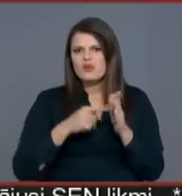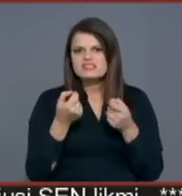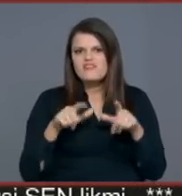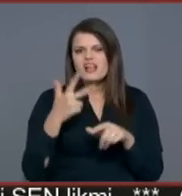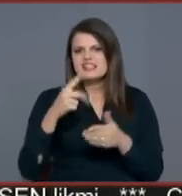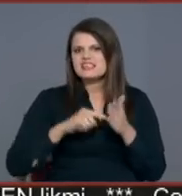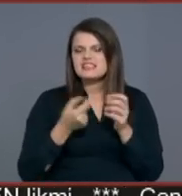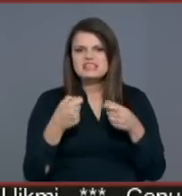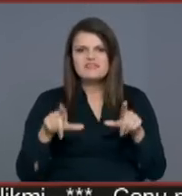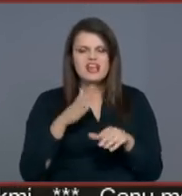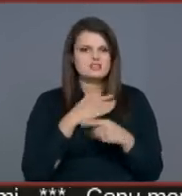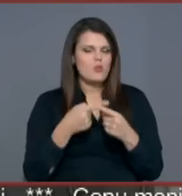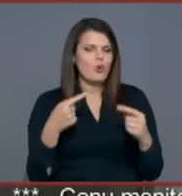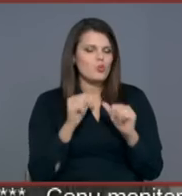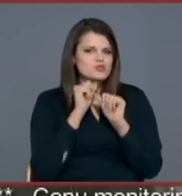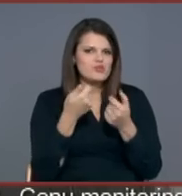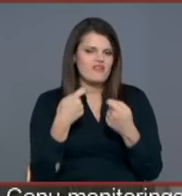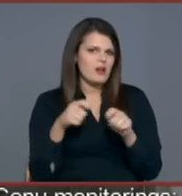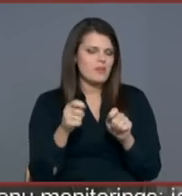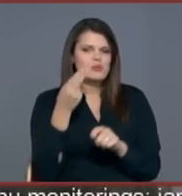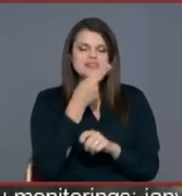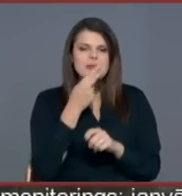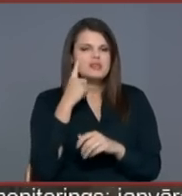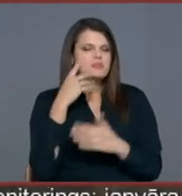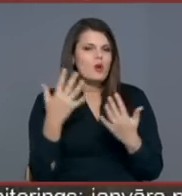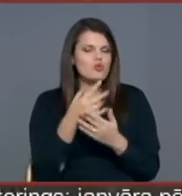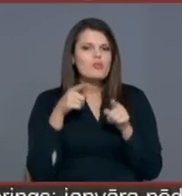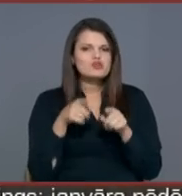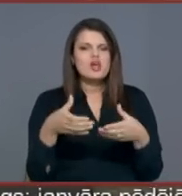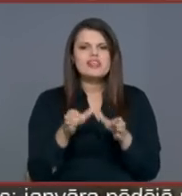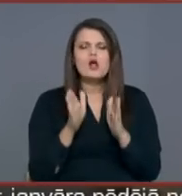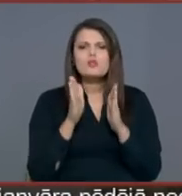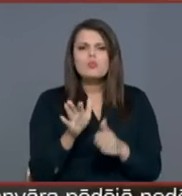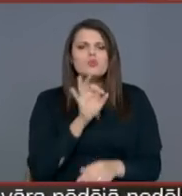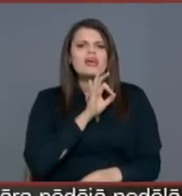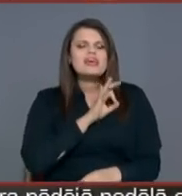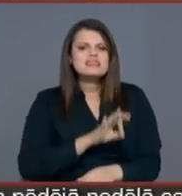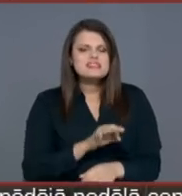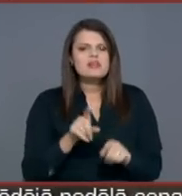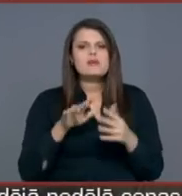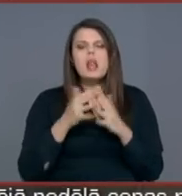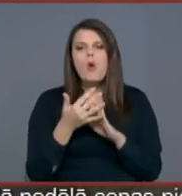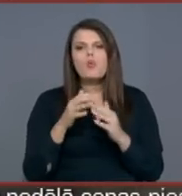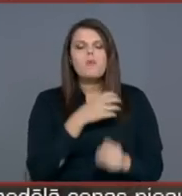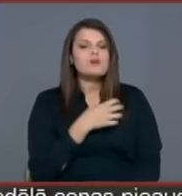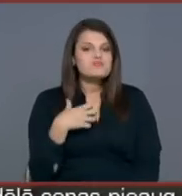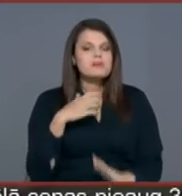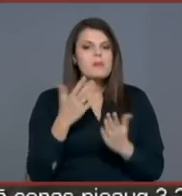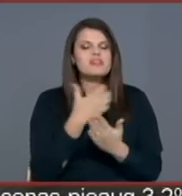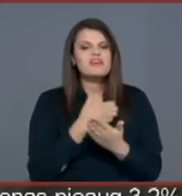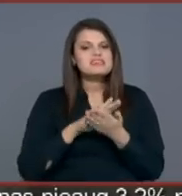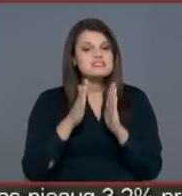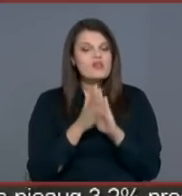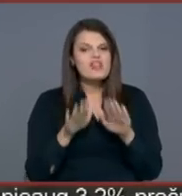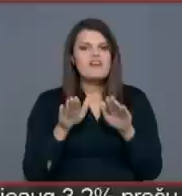3 reizes vairāk savu produkciju nevaram pārdot. Saimniecībā spriež, ka šāda katli būtu izdevīga, piemēram, lauku pašvaldībām atliek vien sarunāt, lai